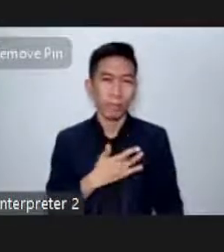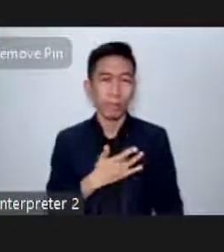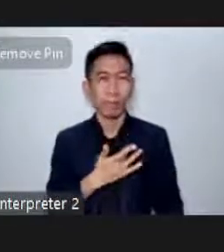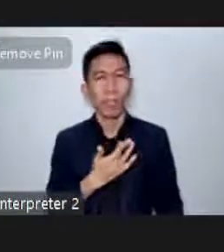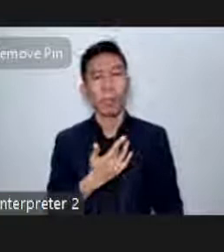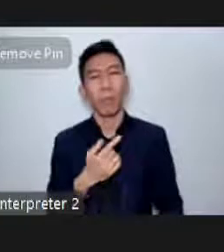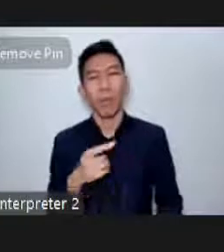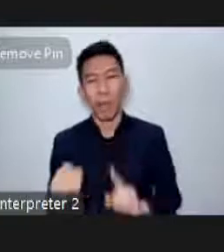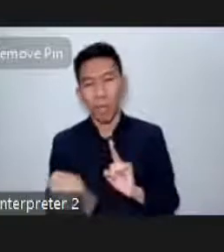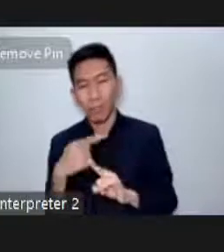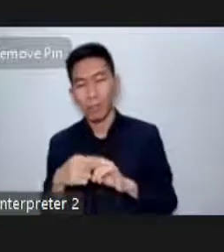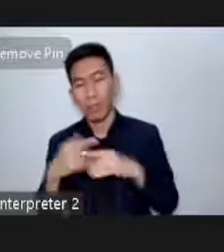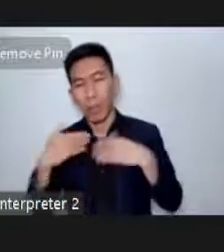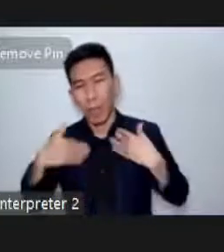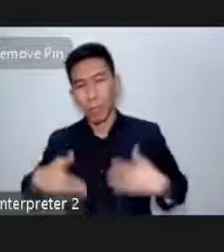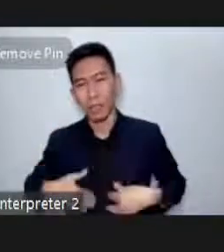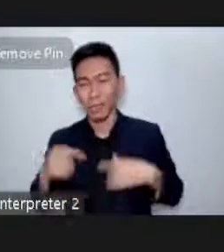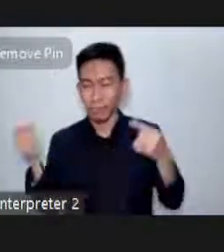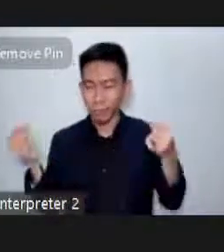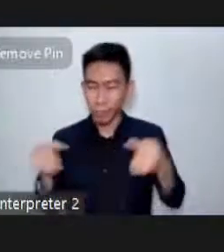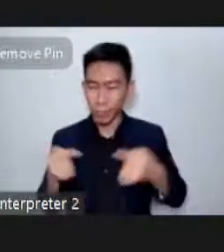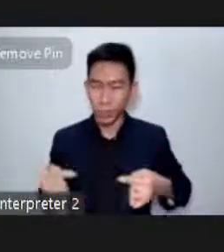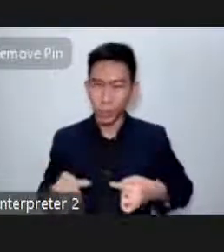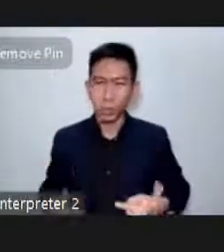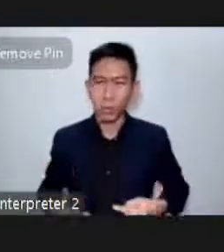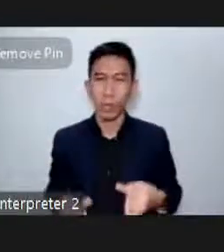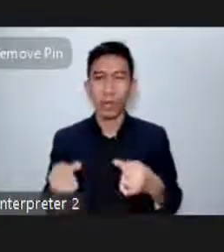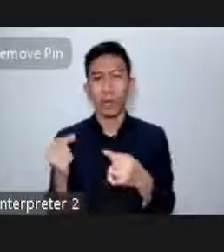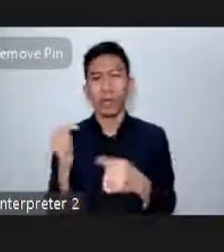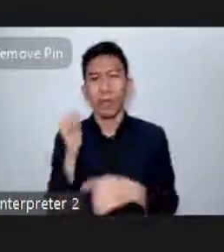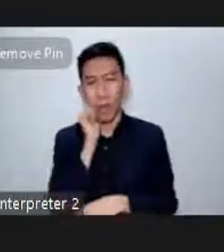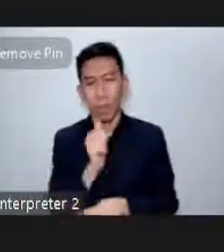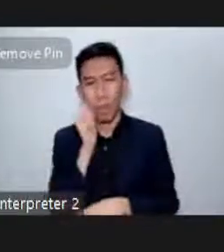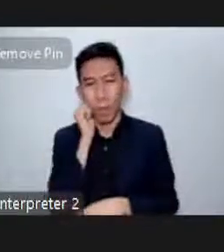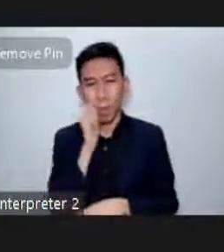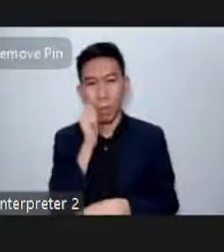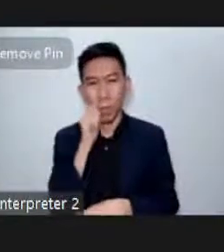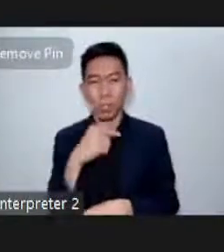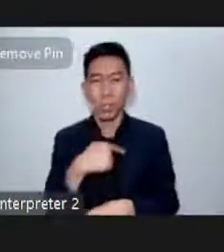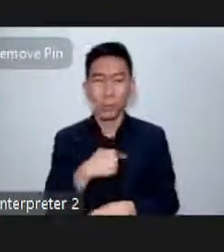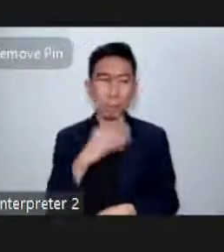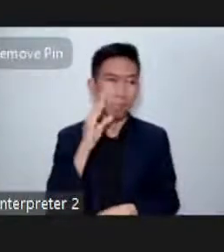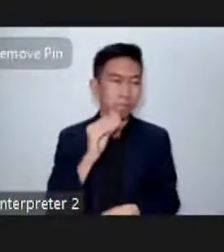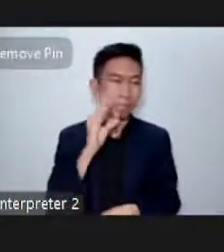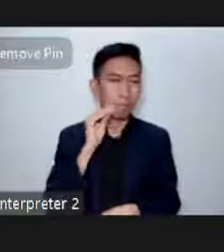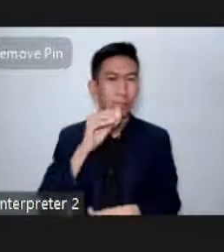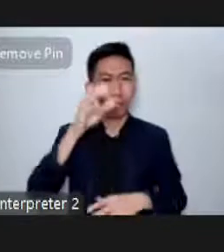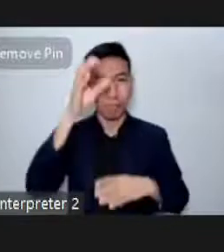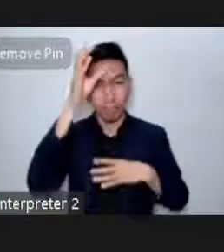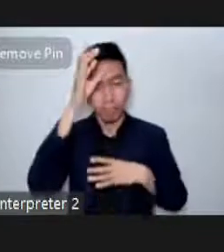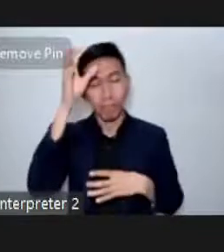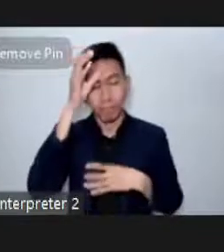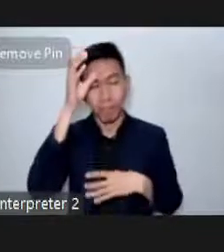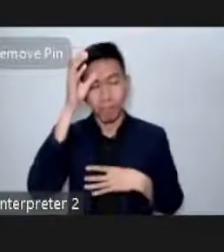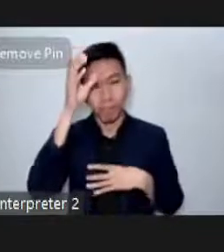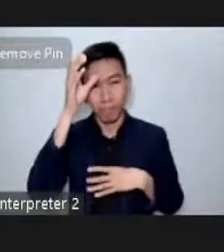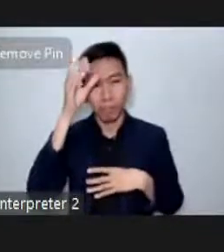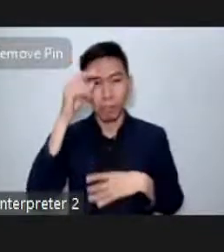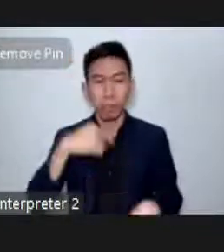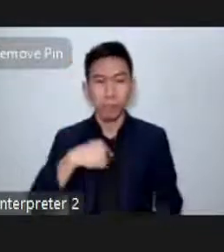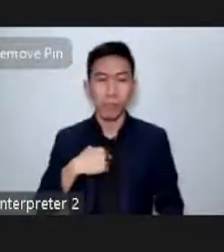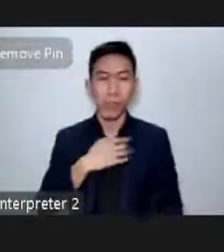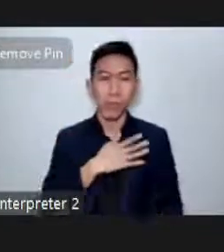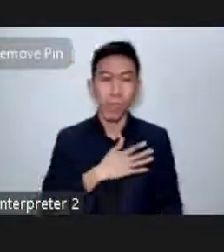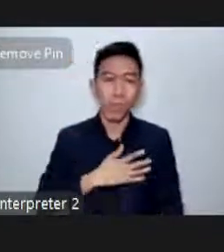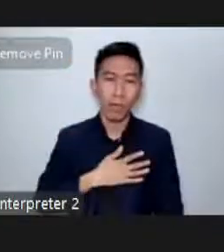sa sakit na physical na sakit araw-araw habang ako ay nakikipaglaban po. Gusto ko